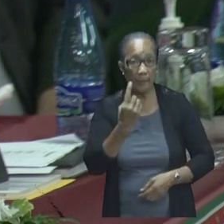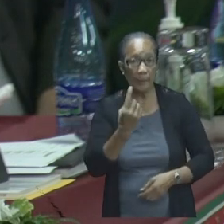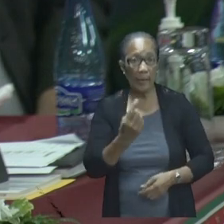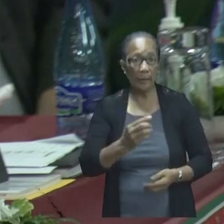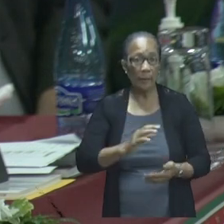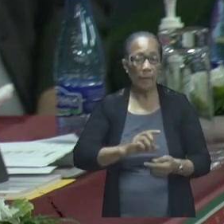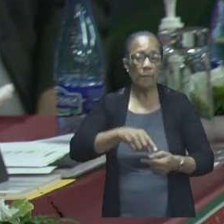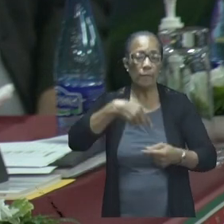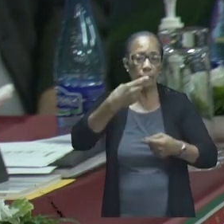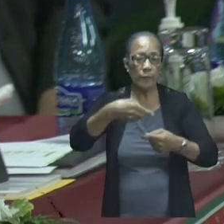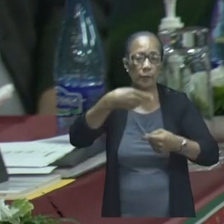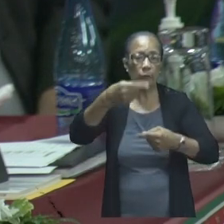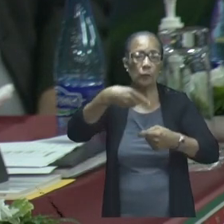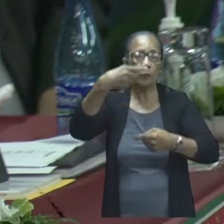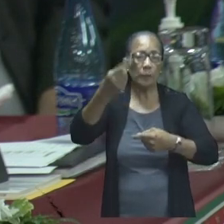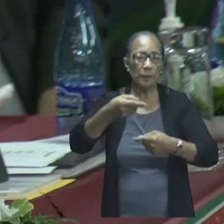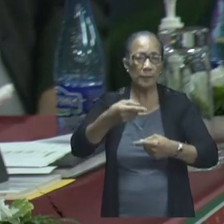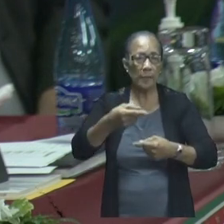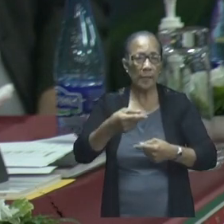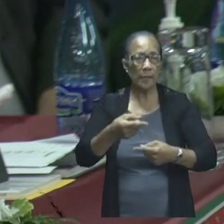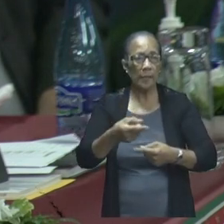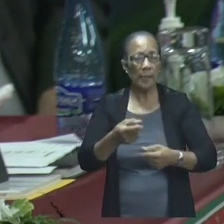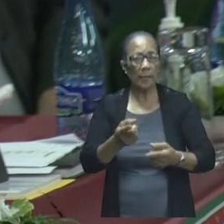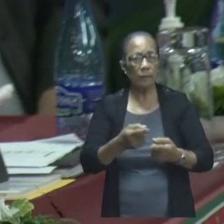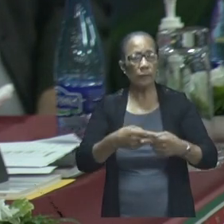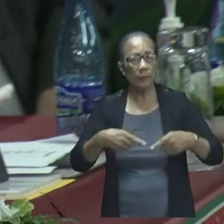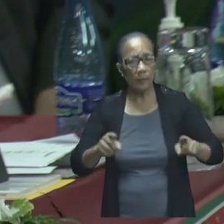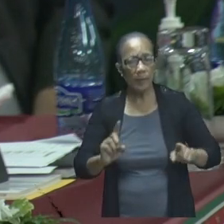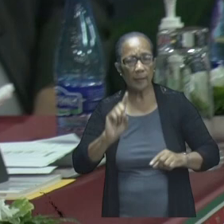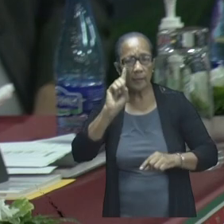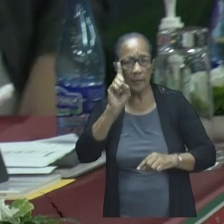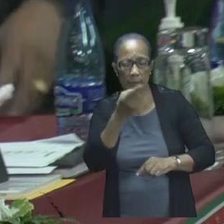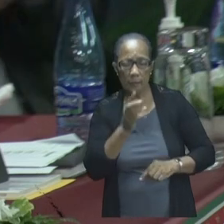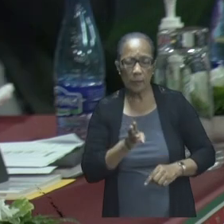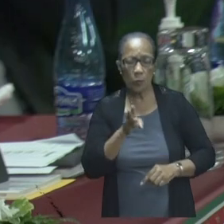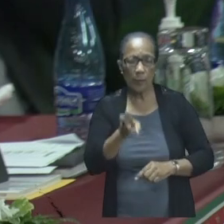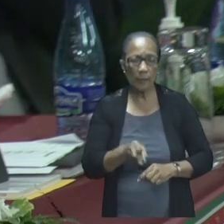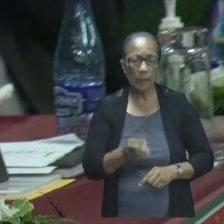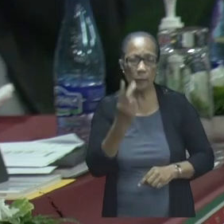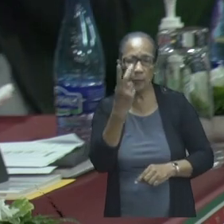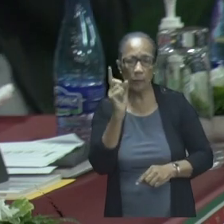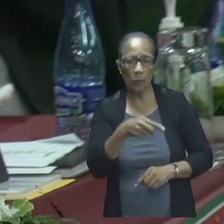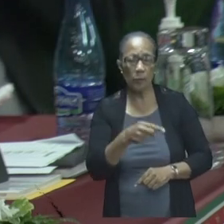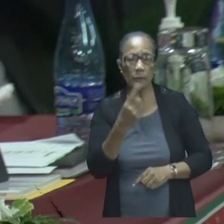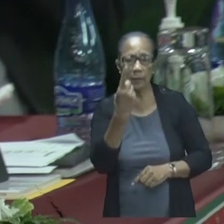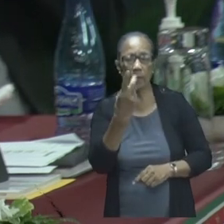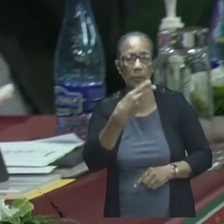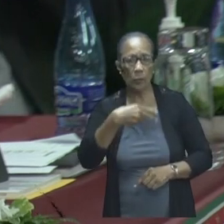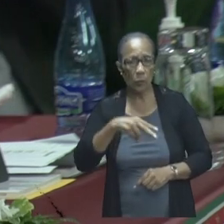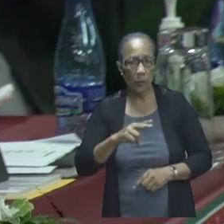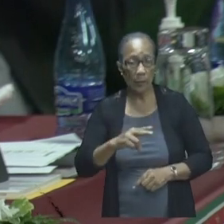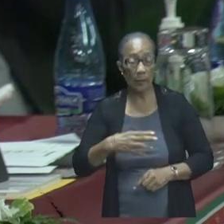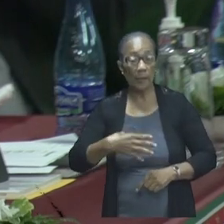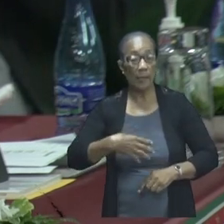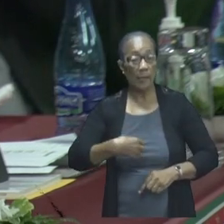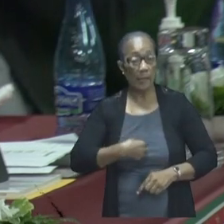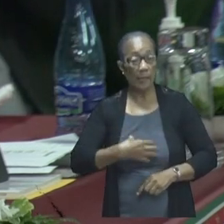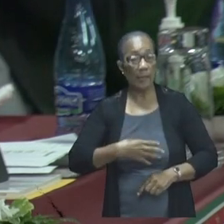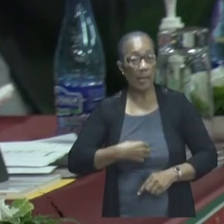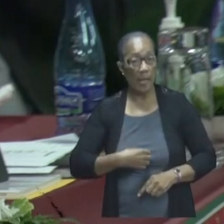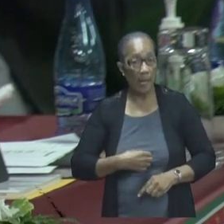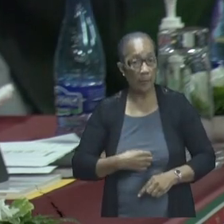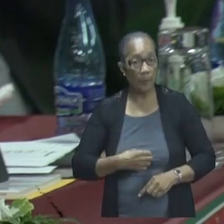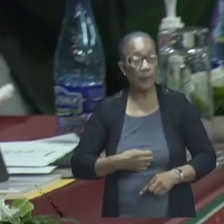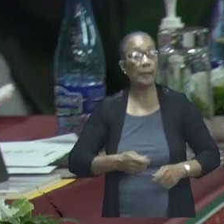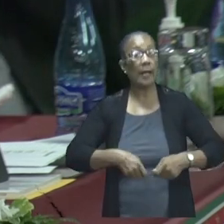zijn in vergelijking met het eerste kwartaal 2021 ik heb die cijfers gepresenteerd dus dat